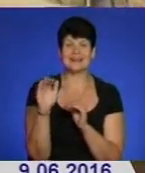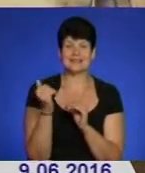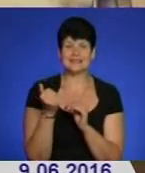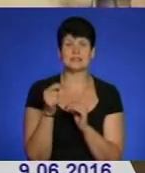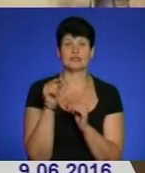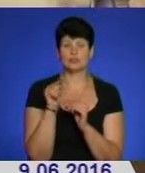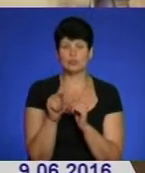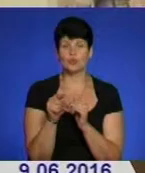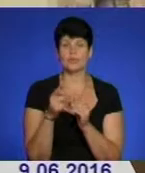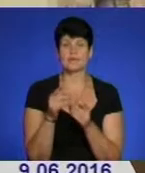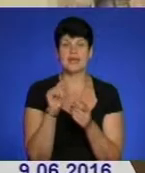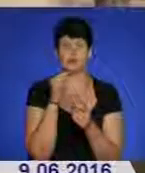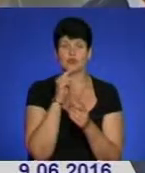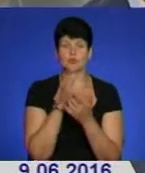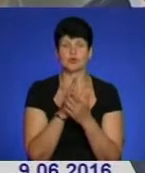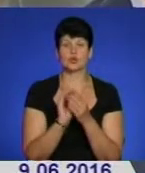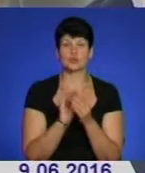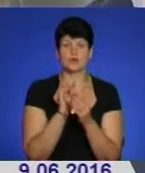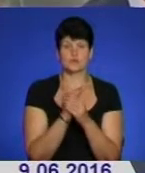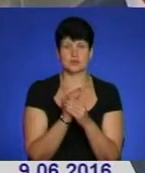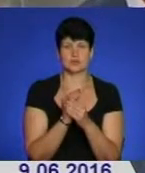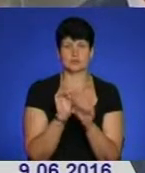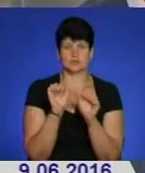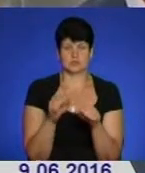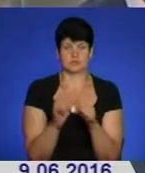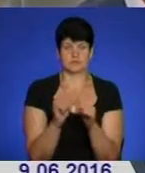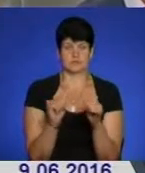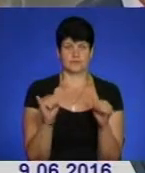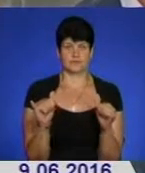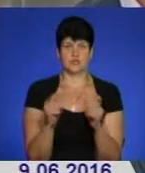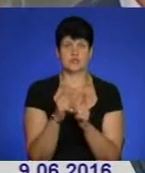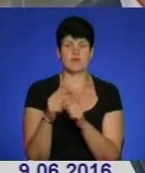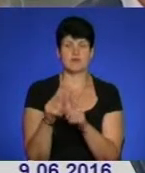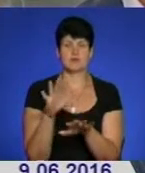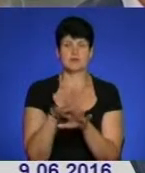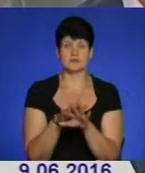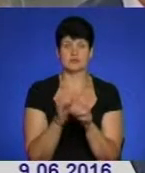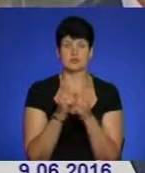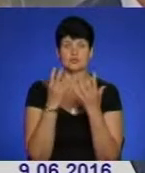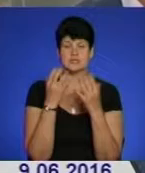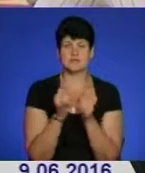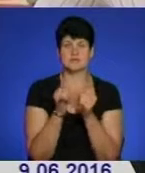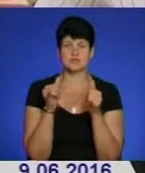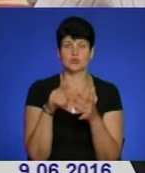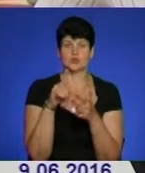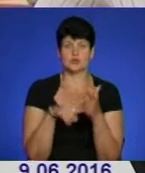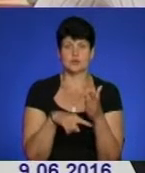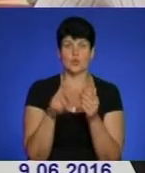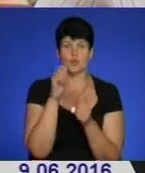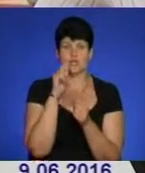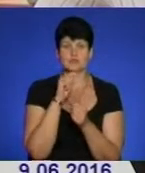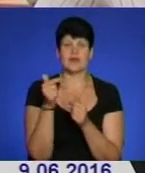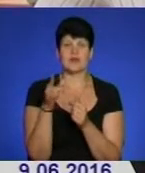економіка матиме додатковий поштовх для розвитку. За словами банкірів, день за днем зростає довіра й до української гривні.